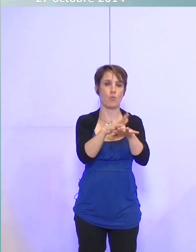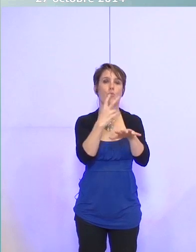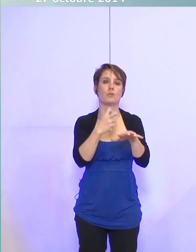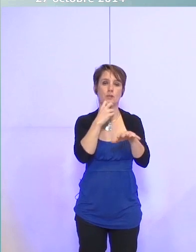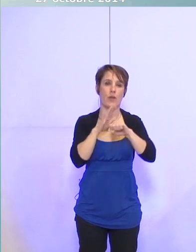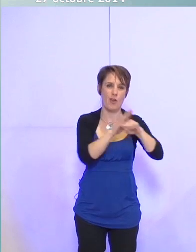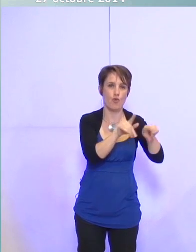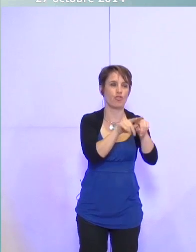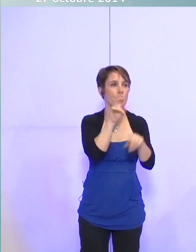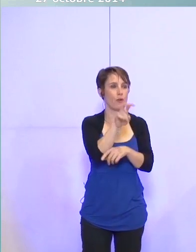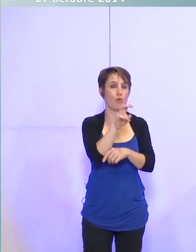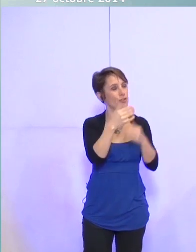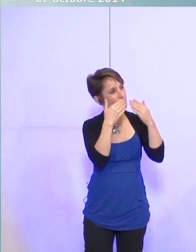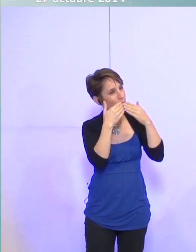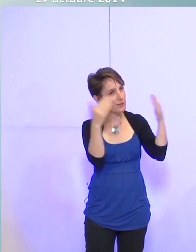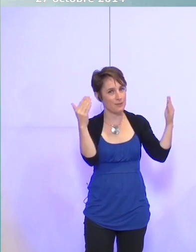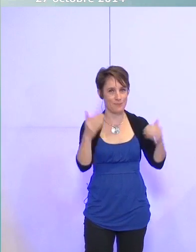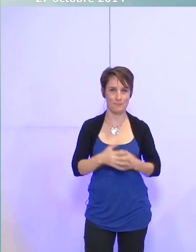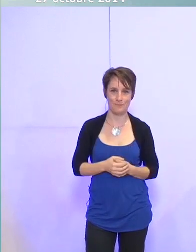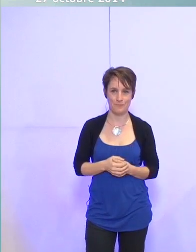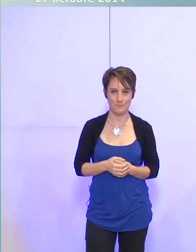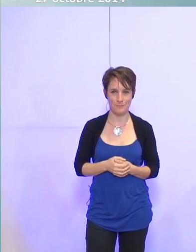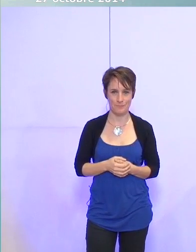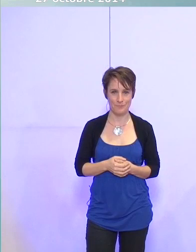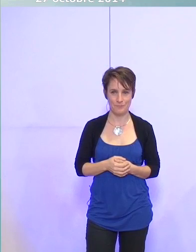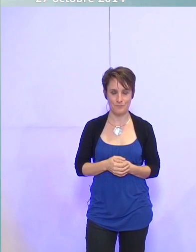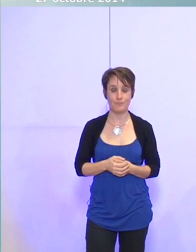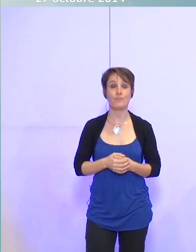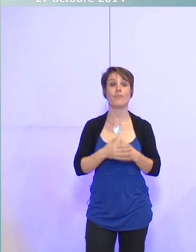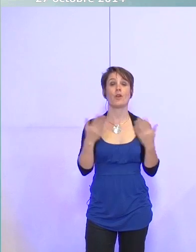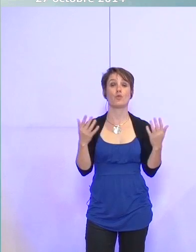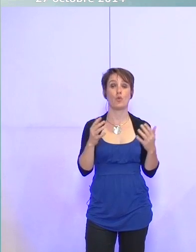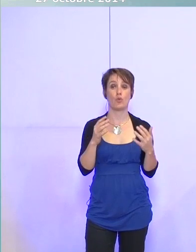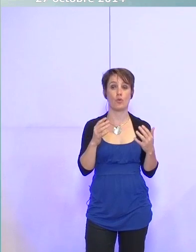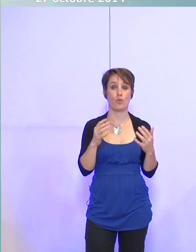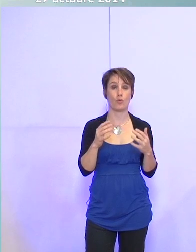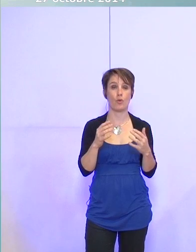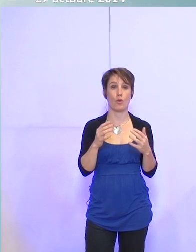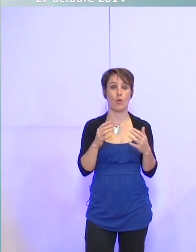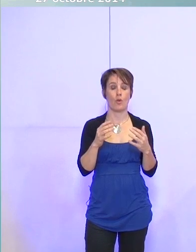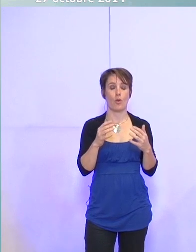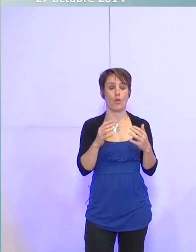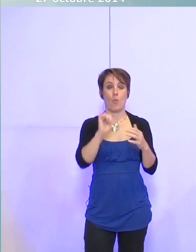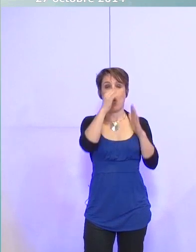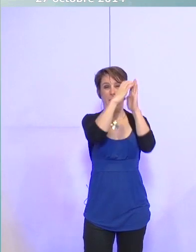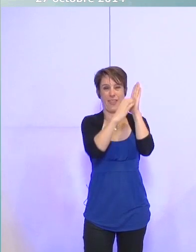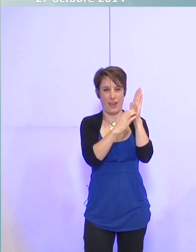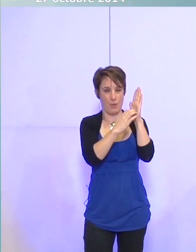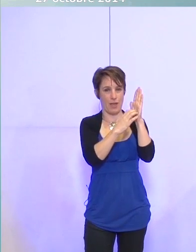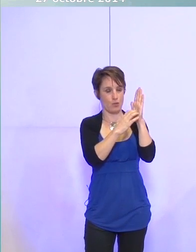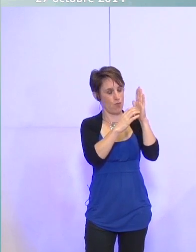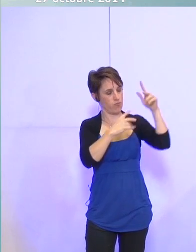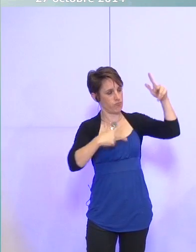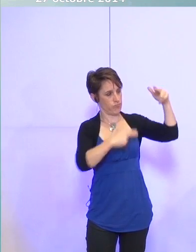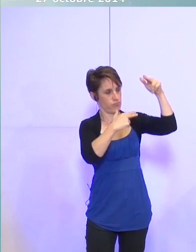écologistes. Je vous remercie. Cela clôt donc le premier bloc des délibérations, et nous entrons maintenant